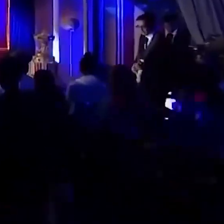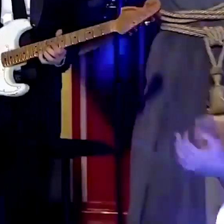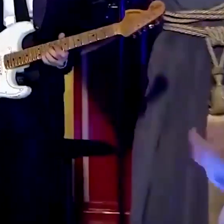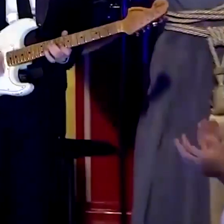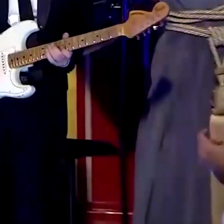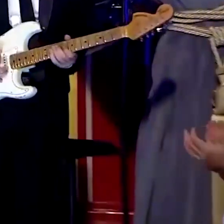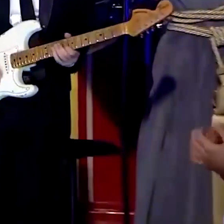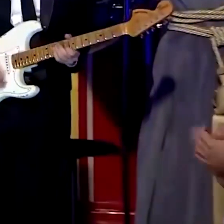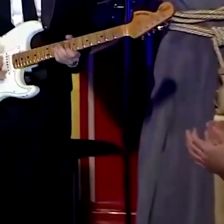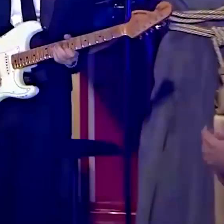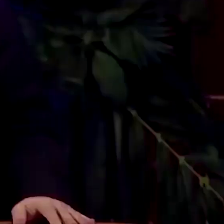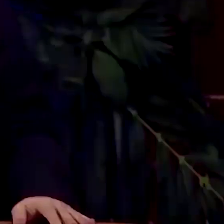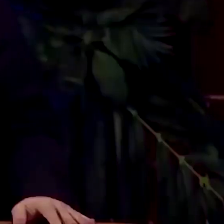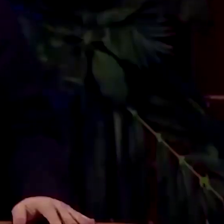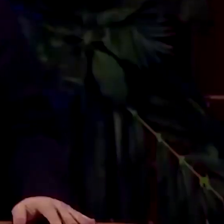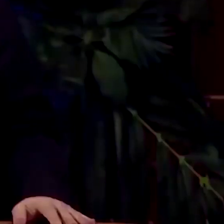15